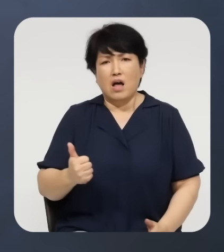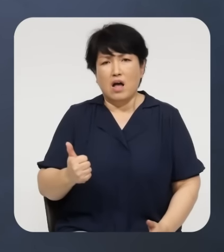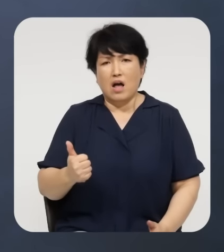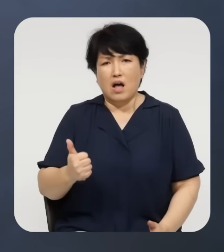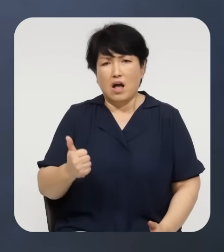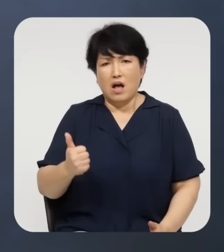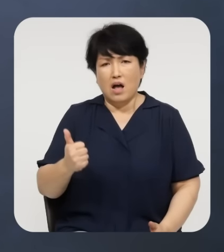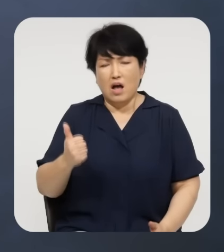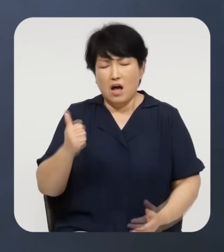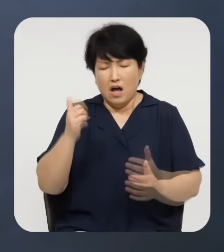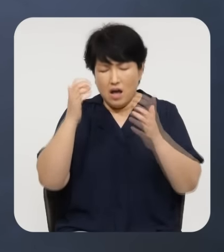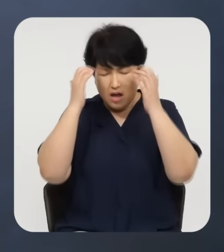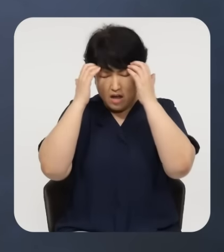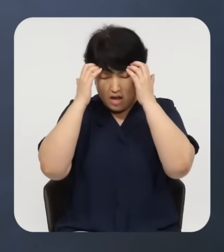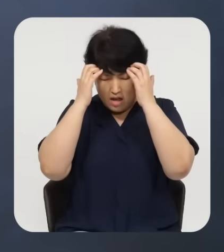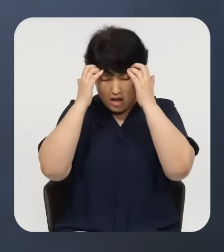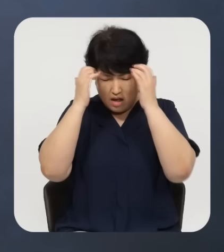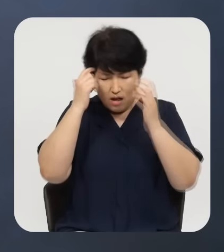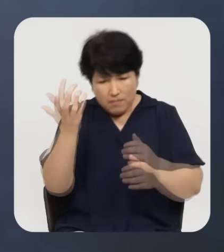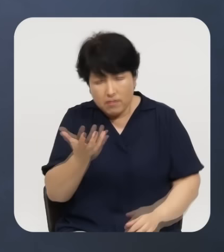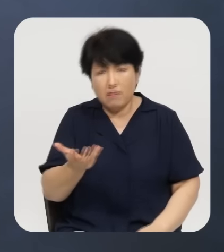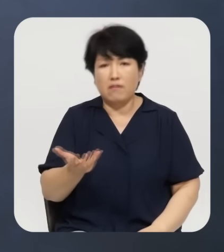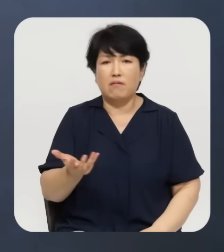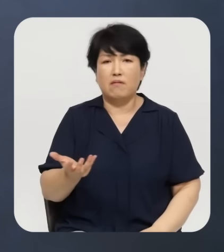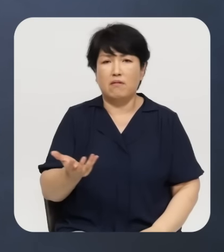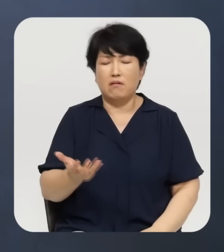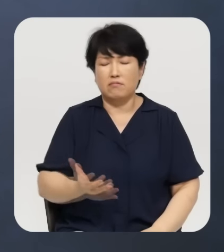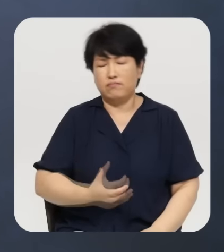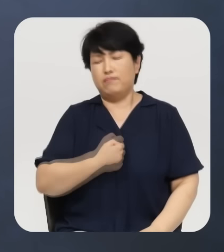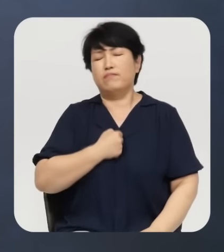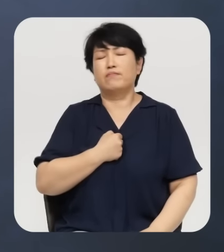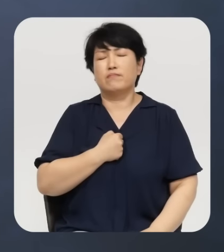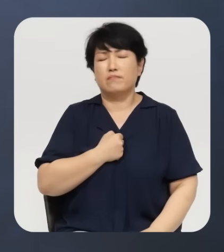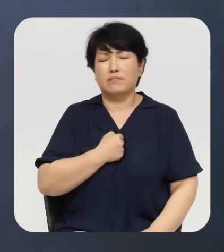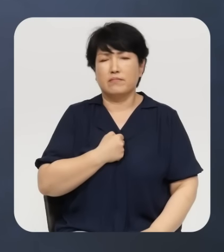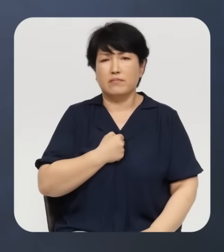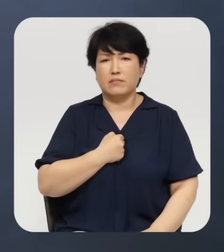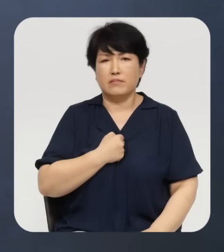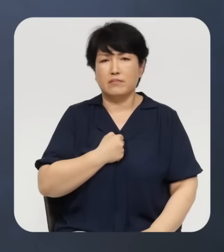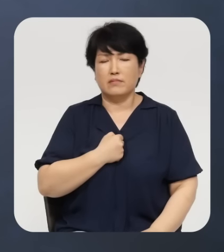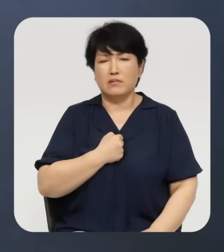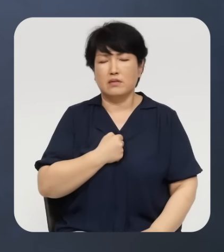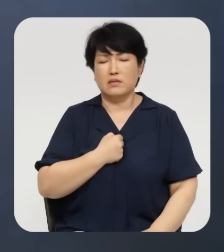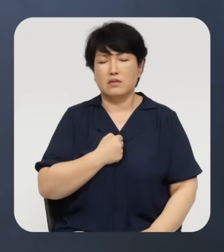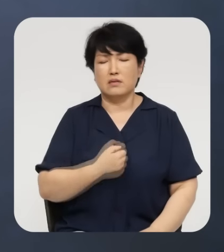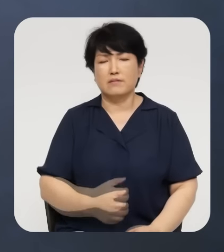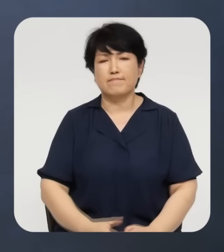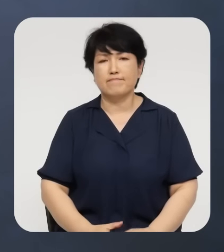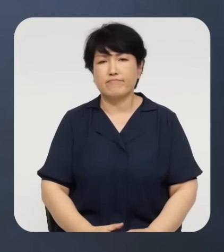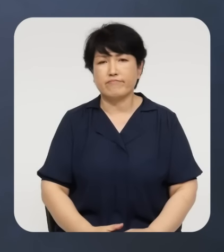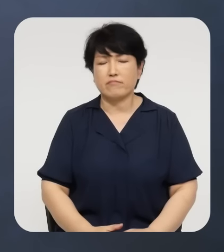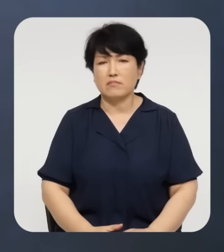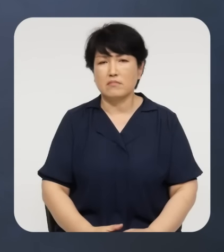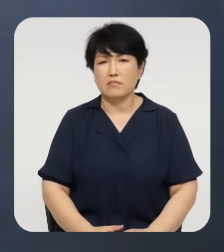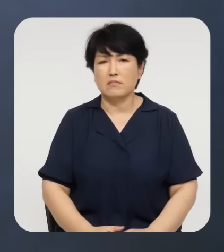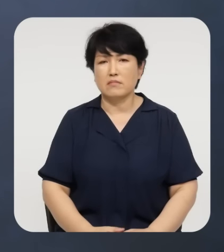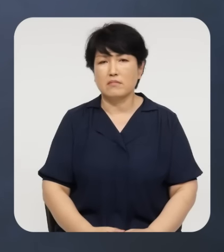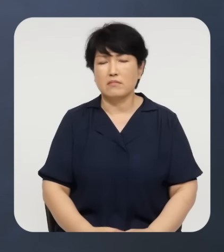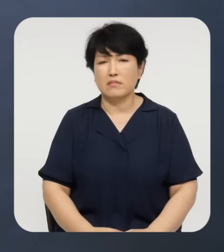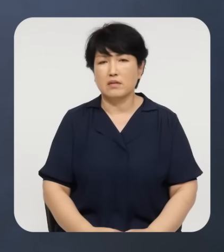정치적인 소용돌이까지 겪게 된 거거든요. 그러니까 우리가